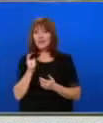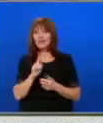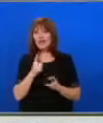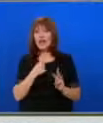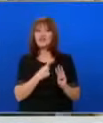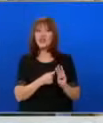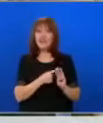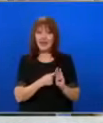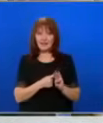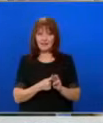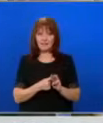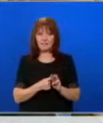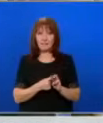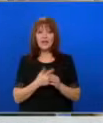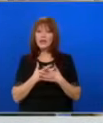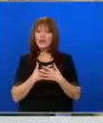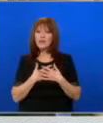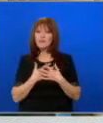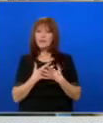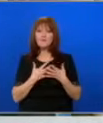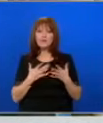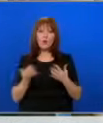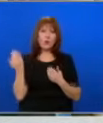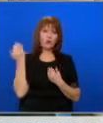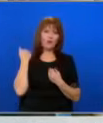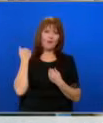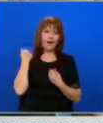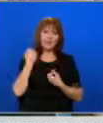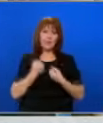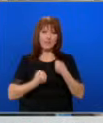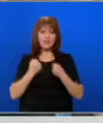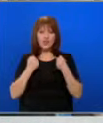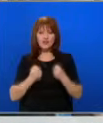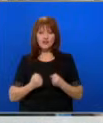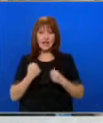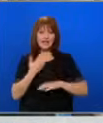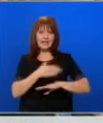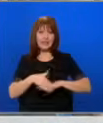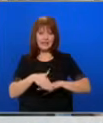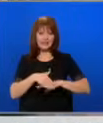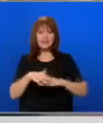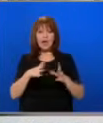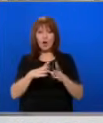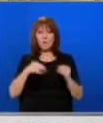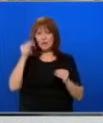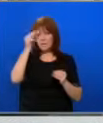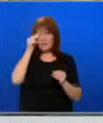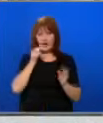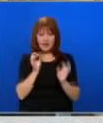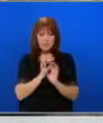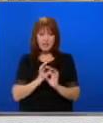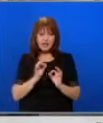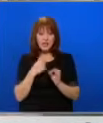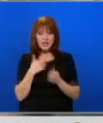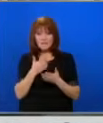Шенген. Имаме много товарни превози, които чакат на границата между Румъния и България за нищо, защото сме